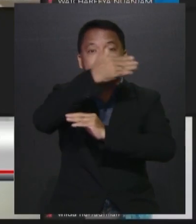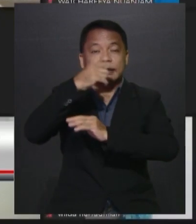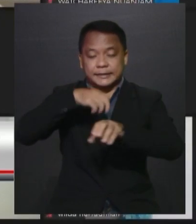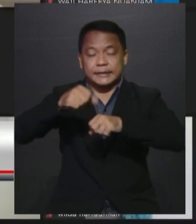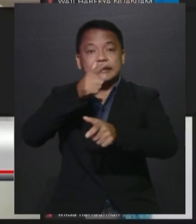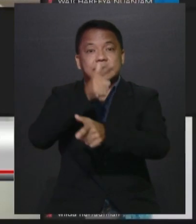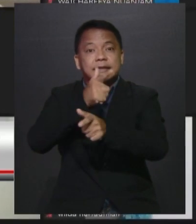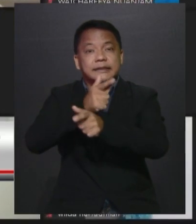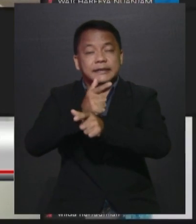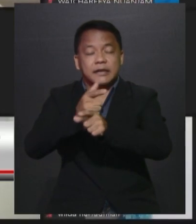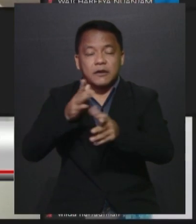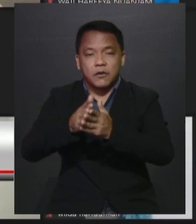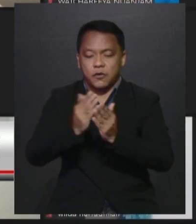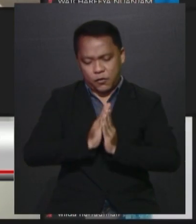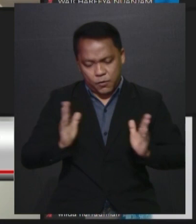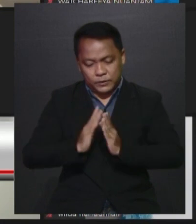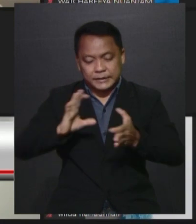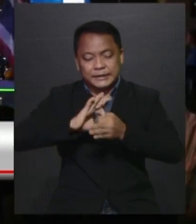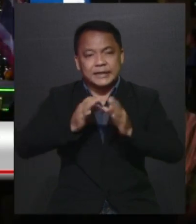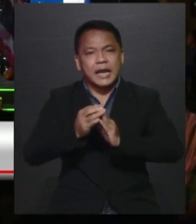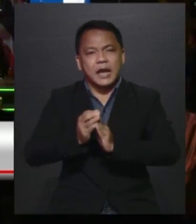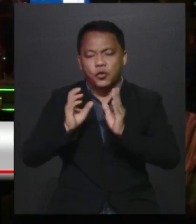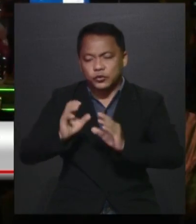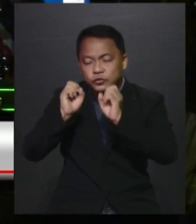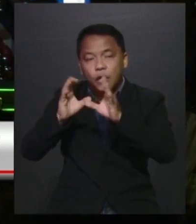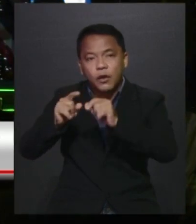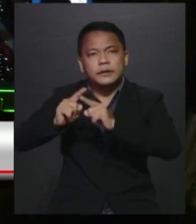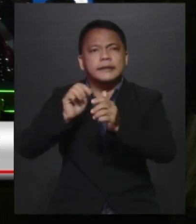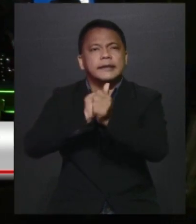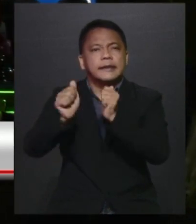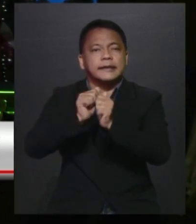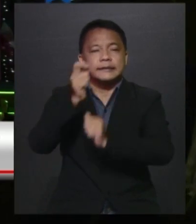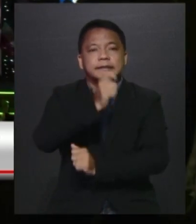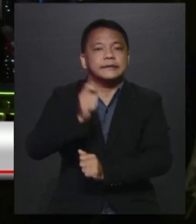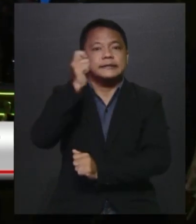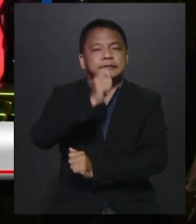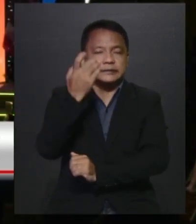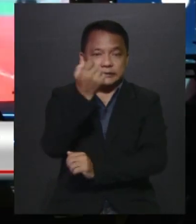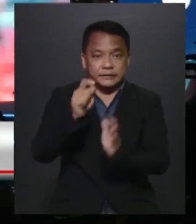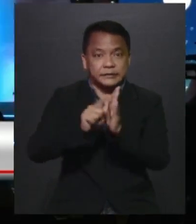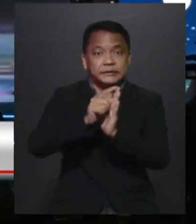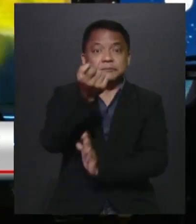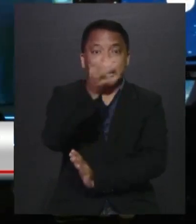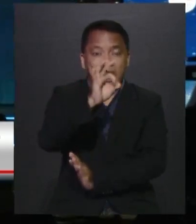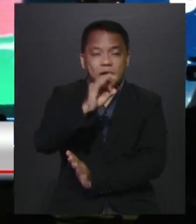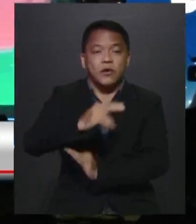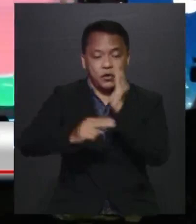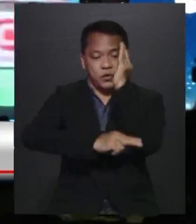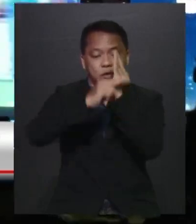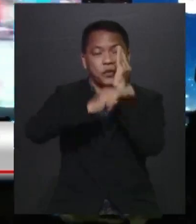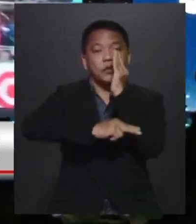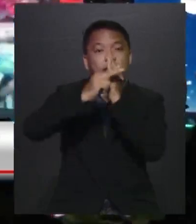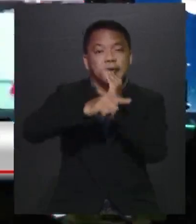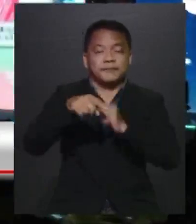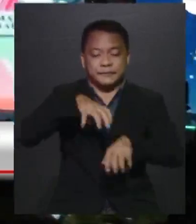านเลี้ยงฉลองความสำเร็จแล้วก็ขอบคุณนักกีฬาสตาฟโค้ชนะคะที่เข้าร่วมการแข่งขันในศึกเอเชียนเกมครั้งที่19ที่โรงแรมโกลเด้นทิลิ